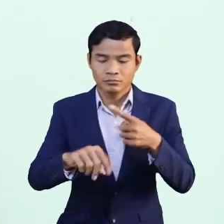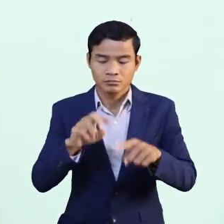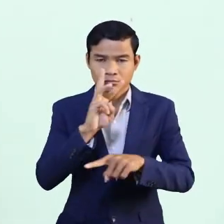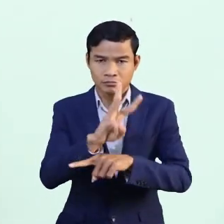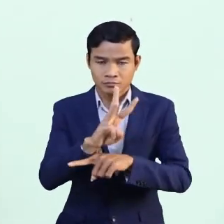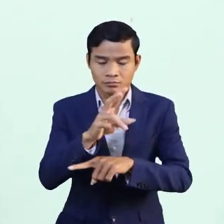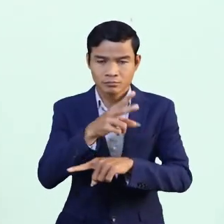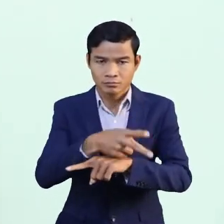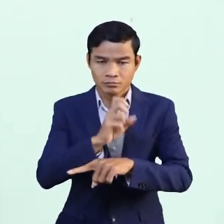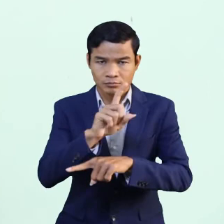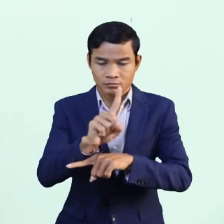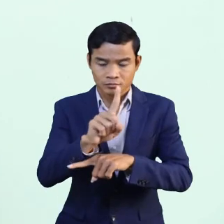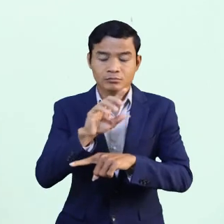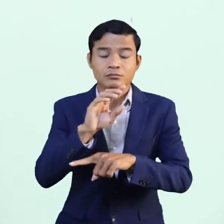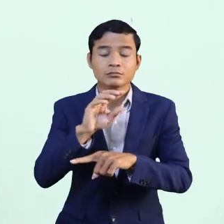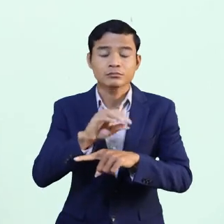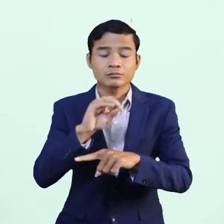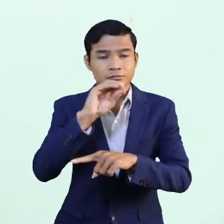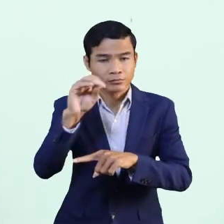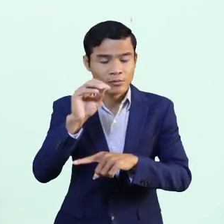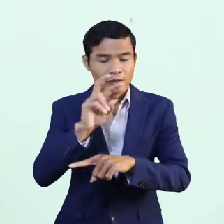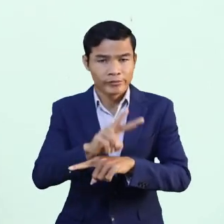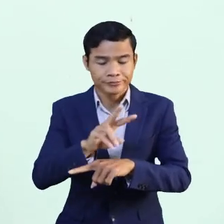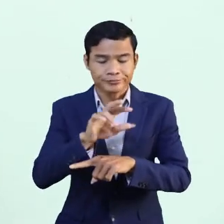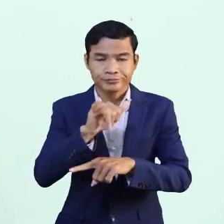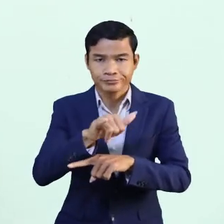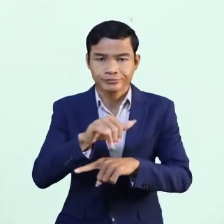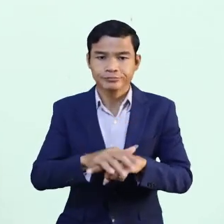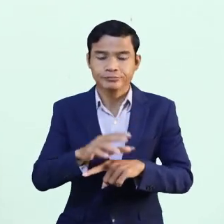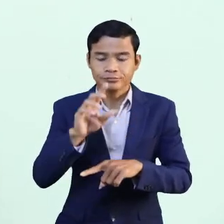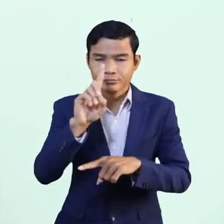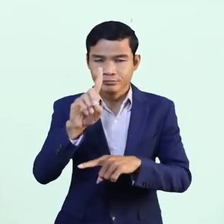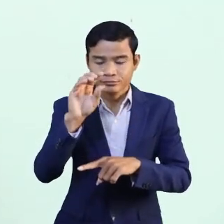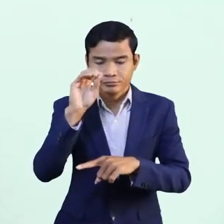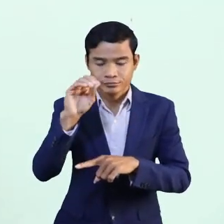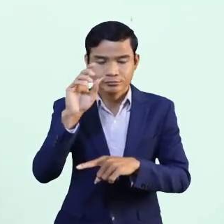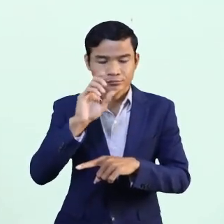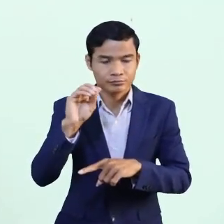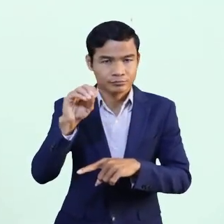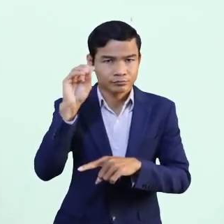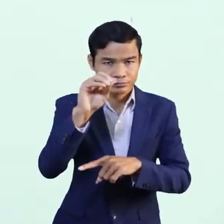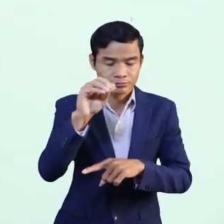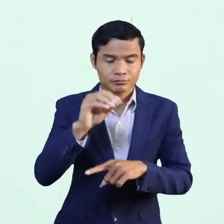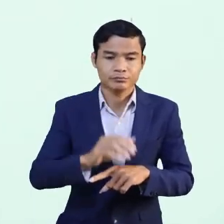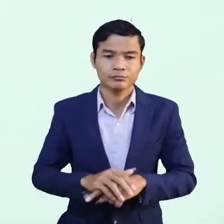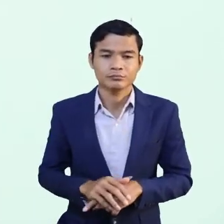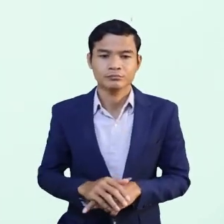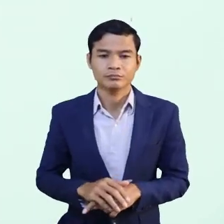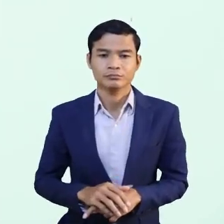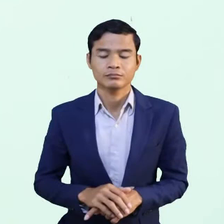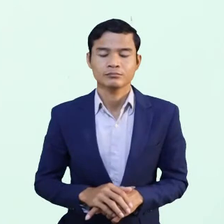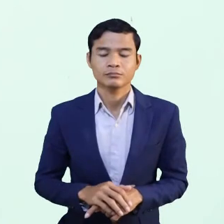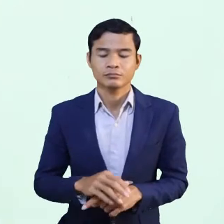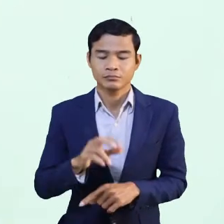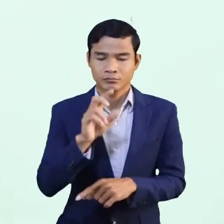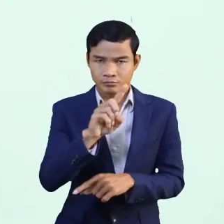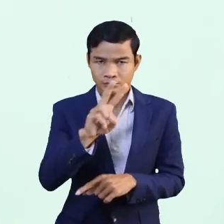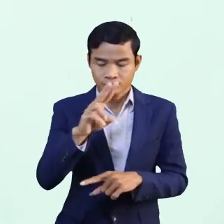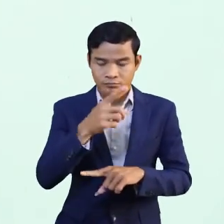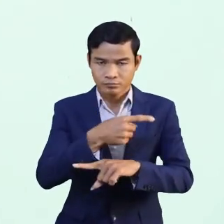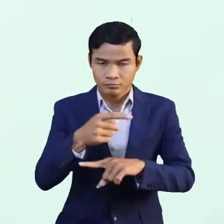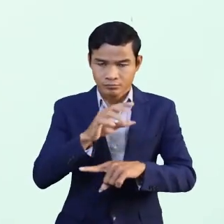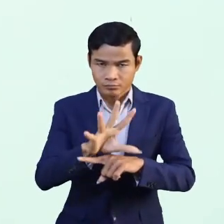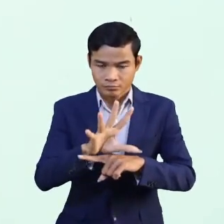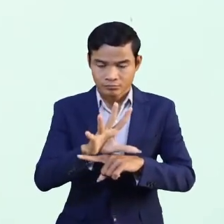មានលេខ3គេខ្ចីឲ្យមួយនៅសល់2មួយតាំងនៅកន្លែងនេះយើងឈរលេខ2លើកវាមកតាំងនៅកន្លែងនេះចាអញ្ចឹង12ដ